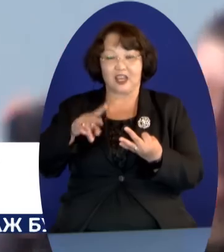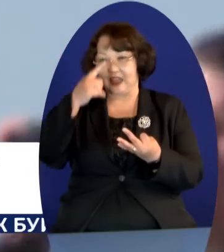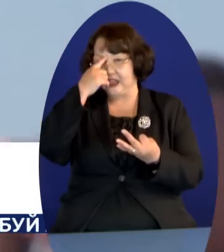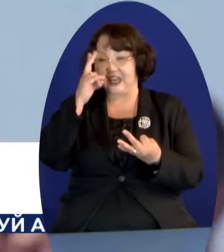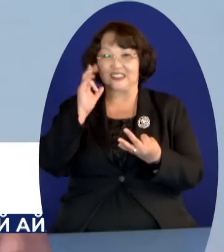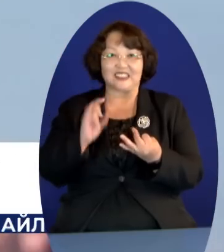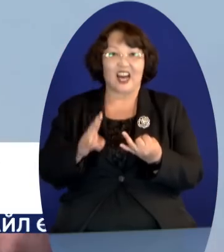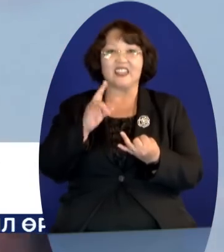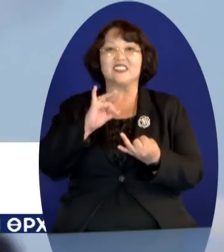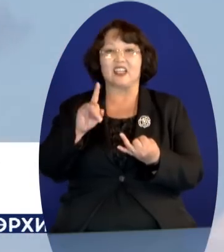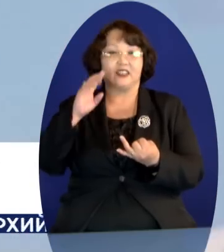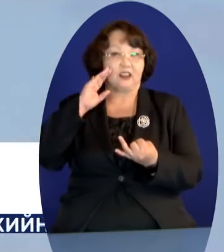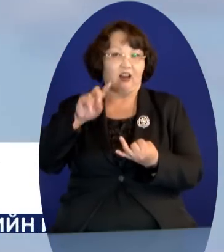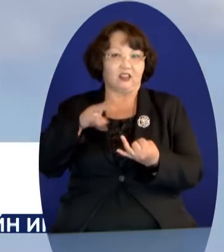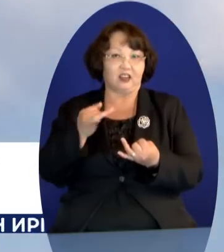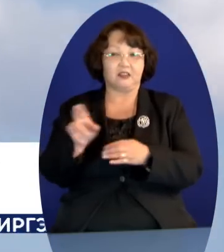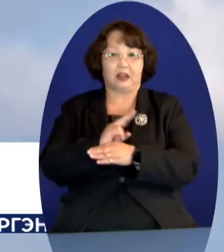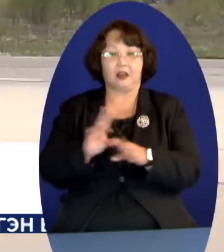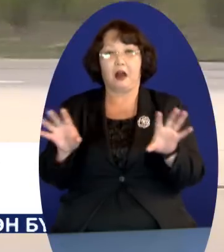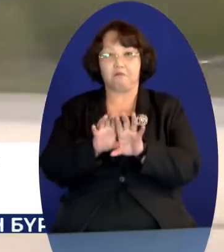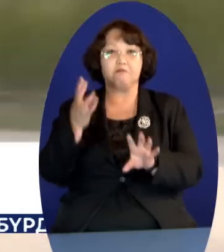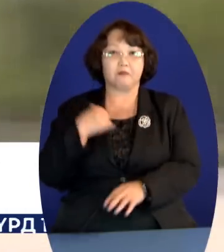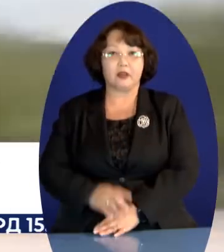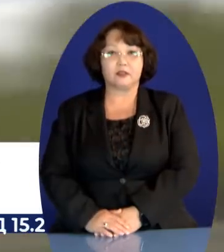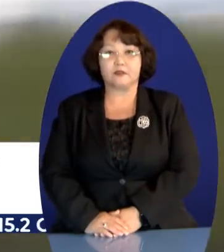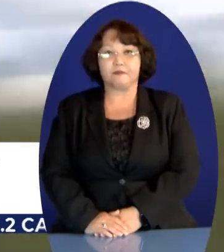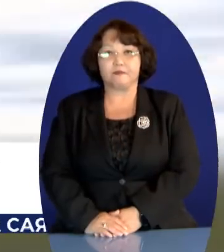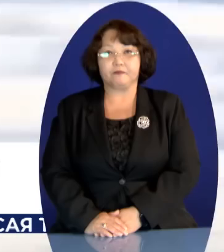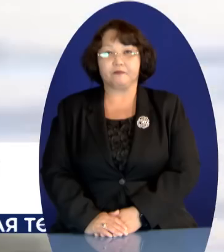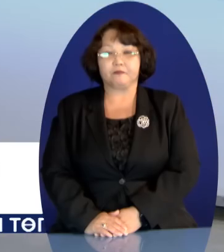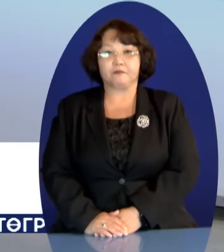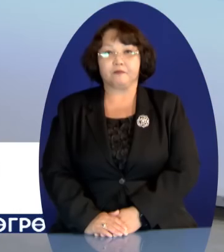Казахстан, Кыргызстаны цэргийн ангиуд оролцож байжээ.